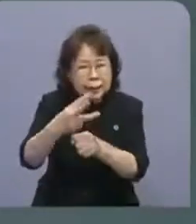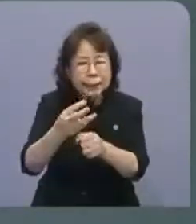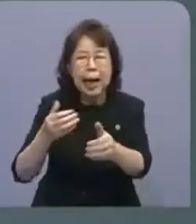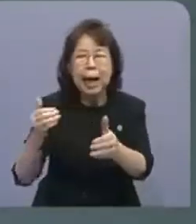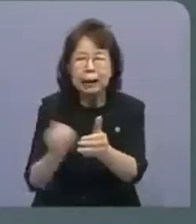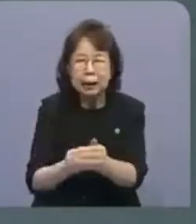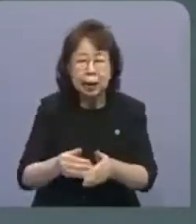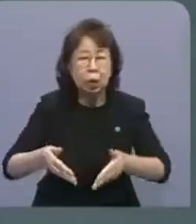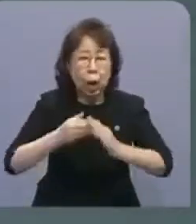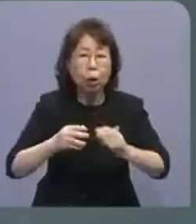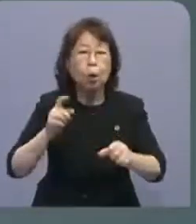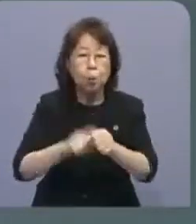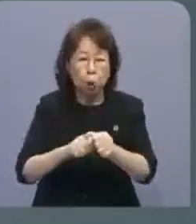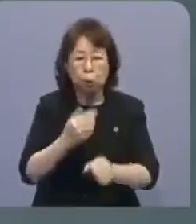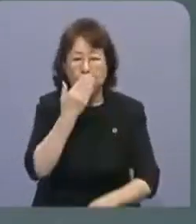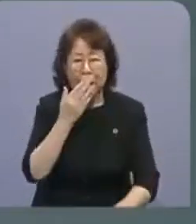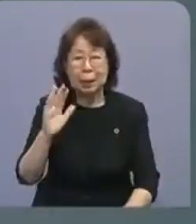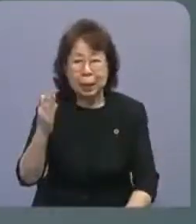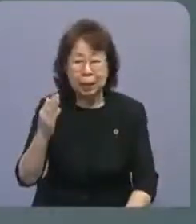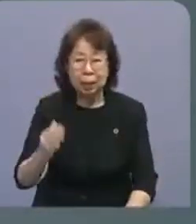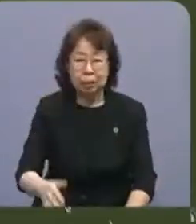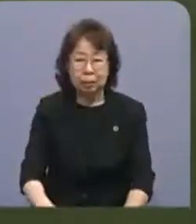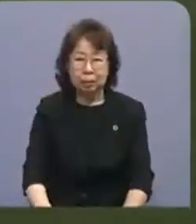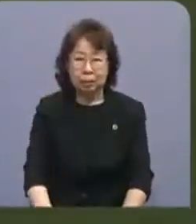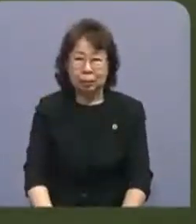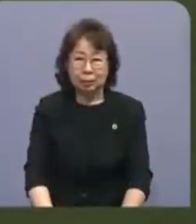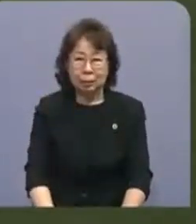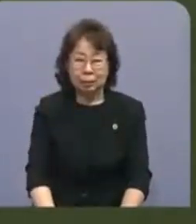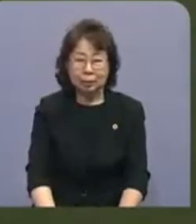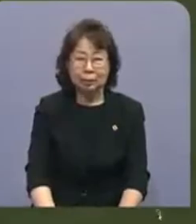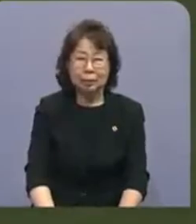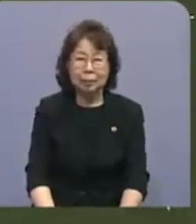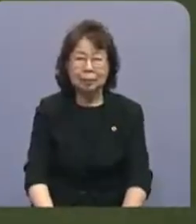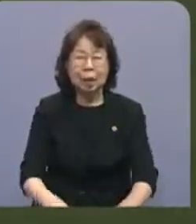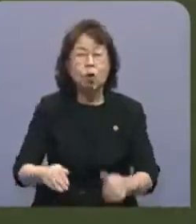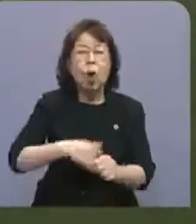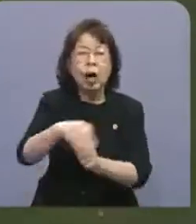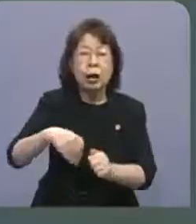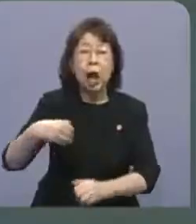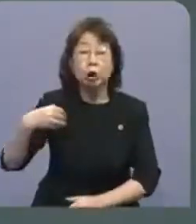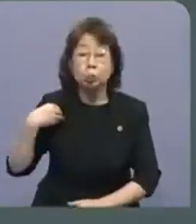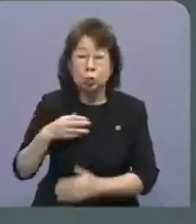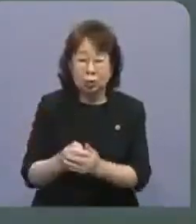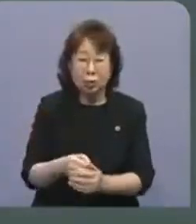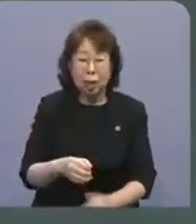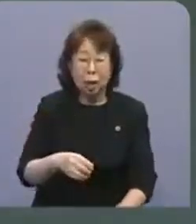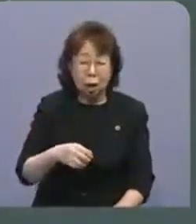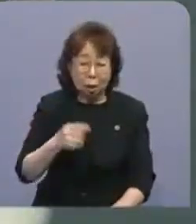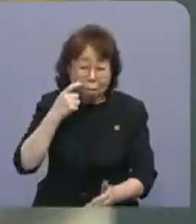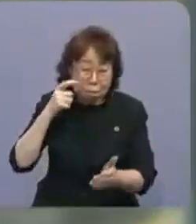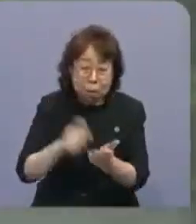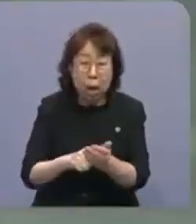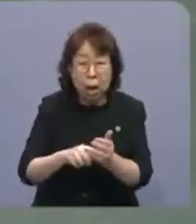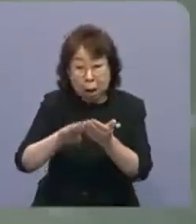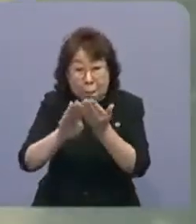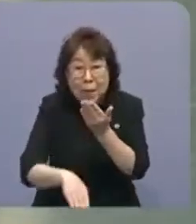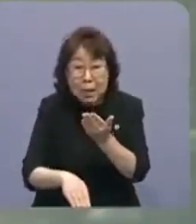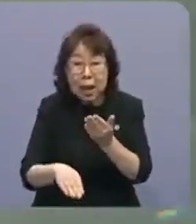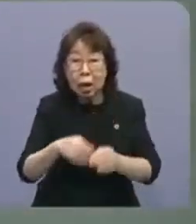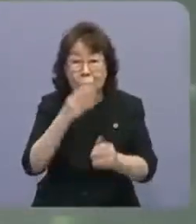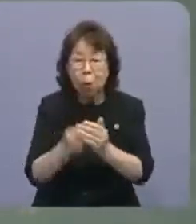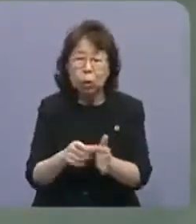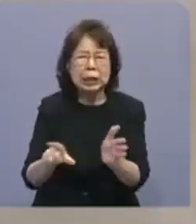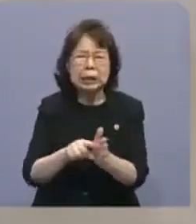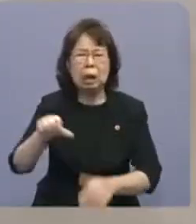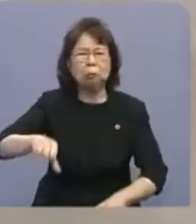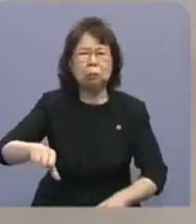악몽 목표로 추징을 할 거에요 하지만 이에 대해 환경부는 리터당 0.3 마이크로 g 미만의 값은 신뢰도가